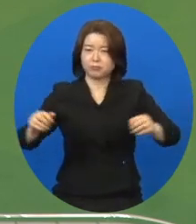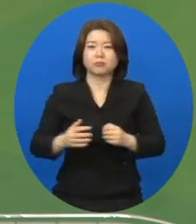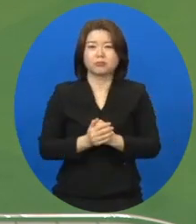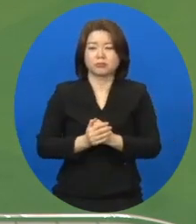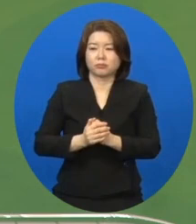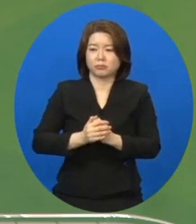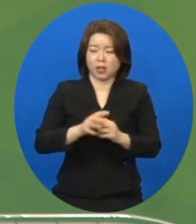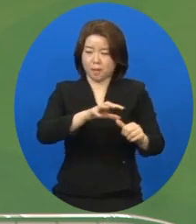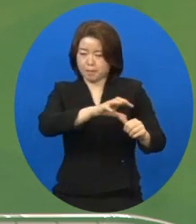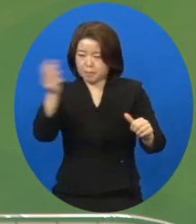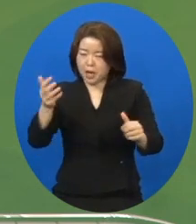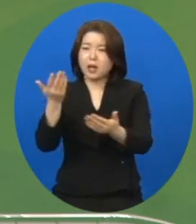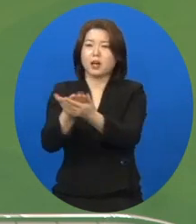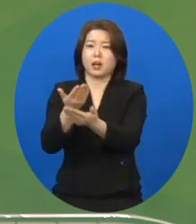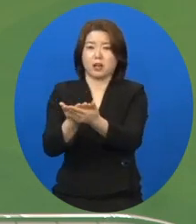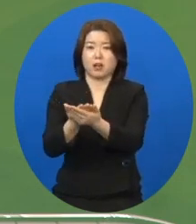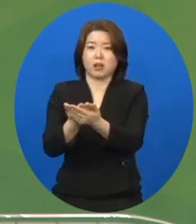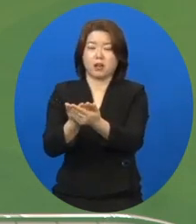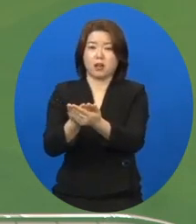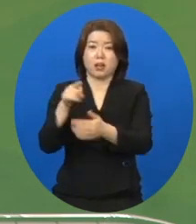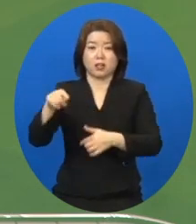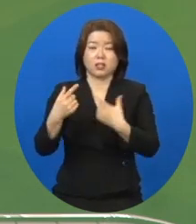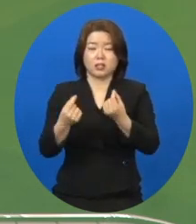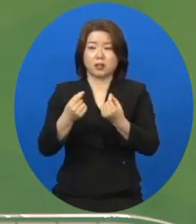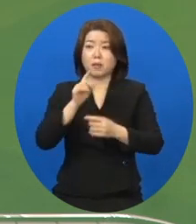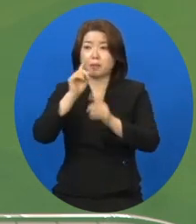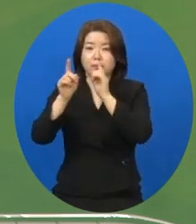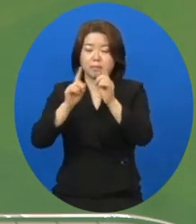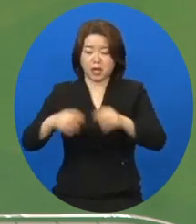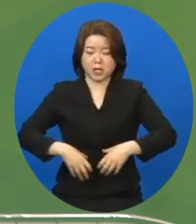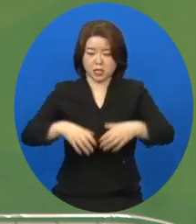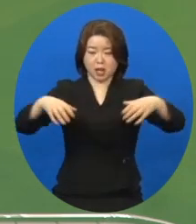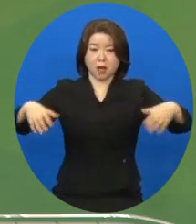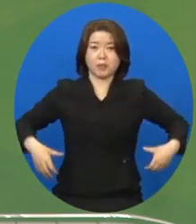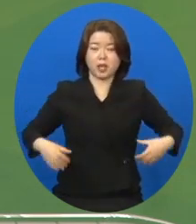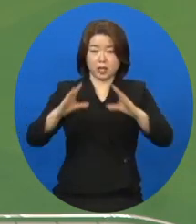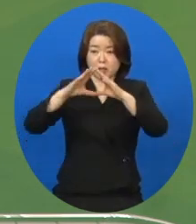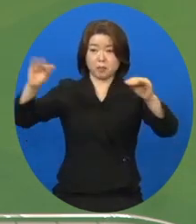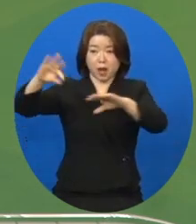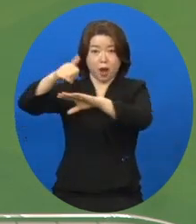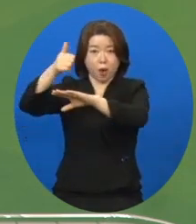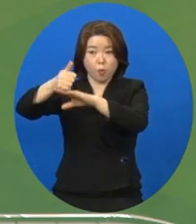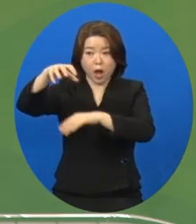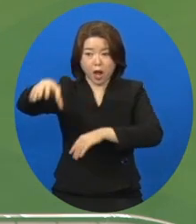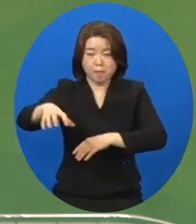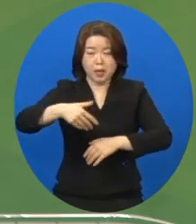내놓아라. 아, 이런 말을 담대하게 바로 왕 앞에 가서 하게 됩니다.